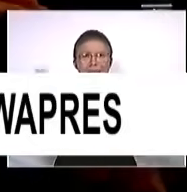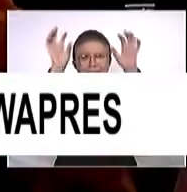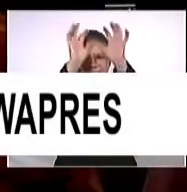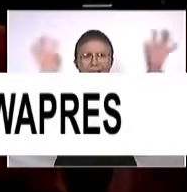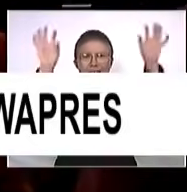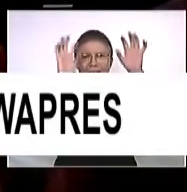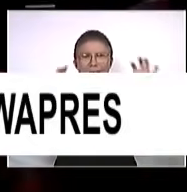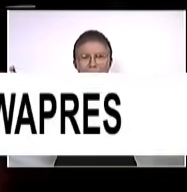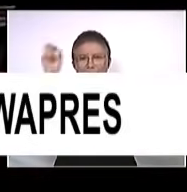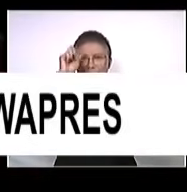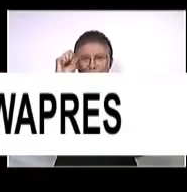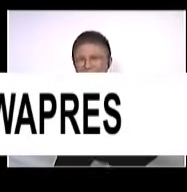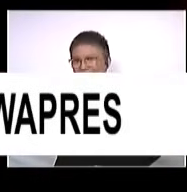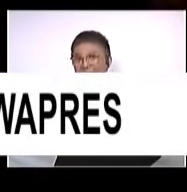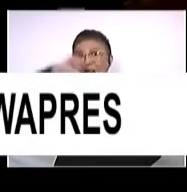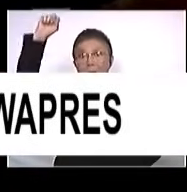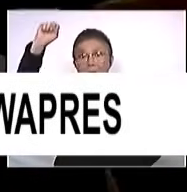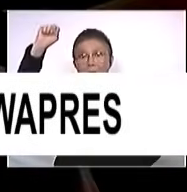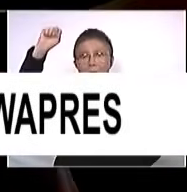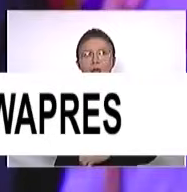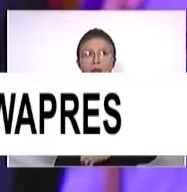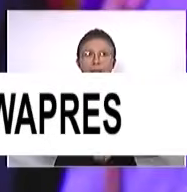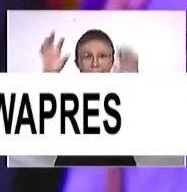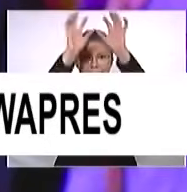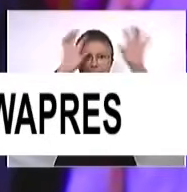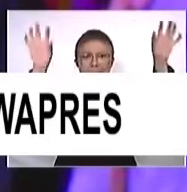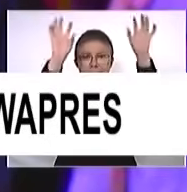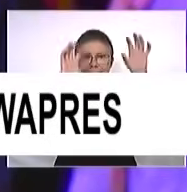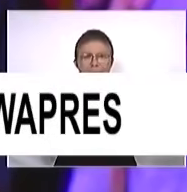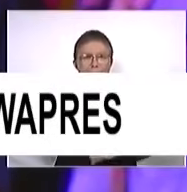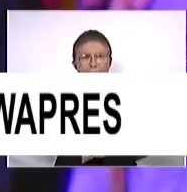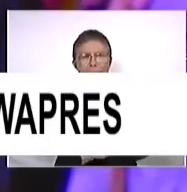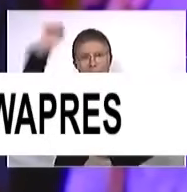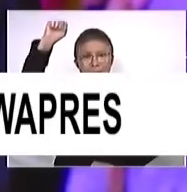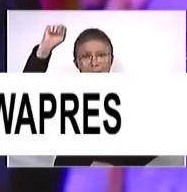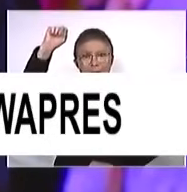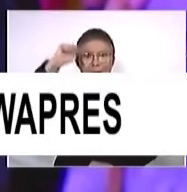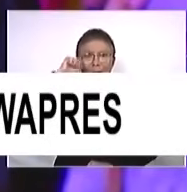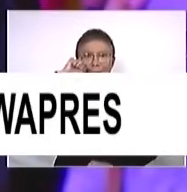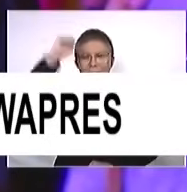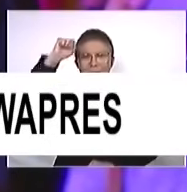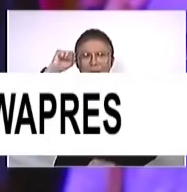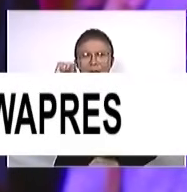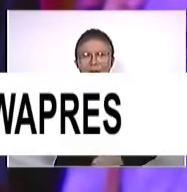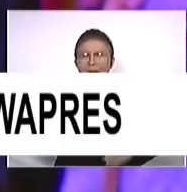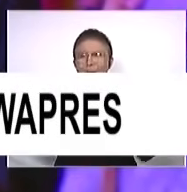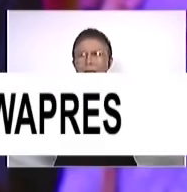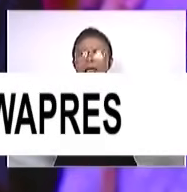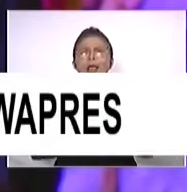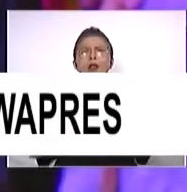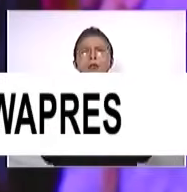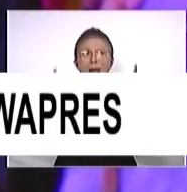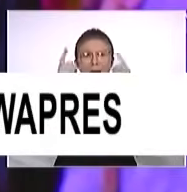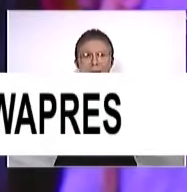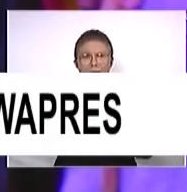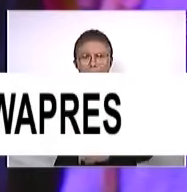apa Lalu siapa yang akan disasar gitu jadi sesungguhnya kalau kita ee amati ya mereka hanya memunculkan